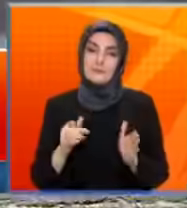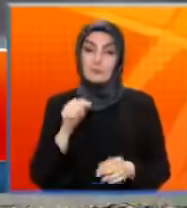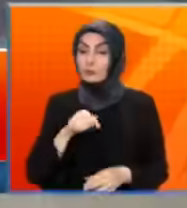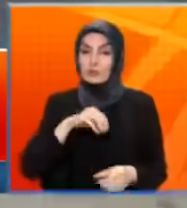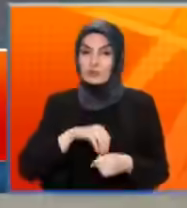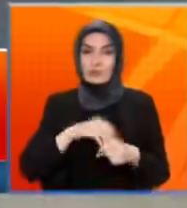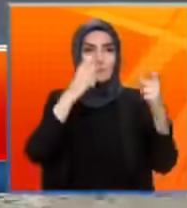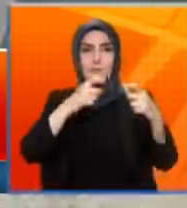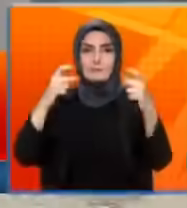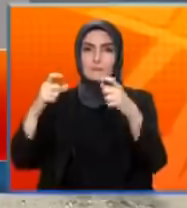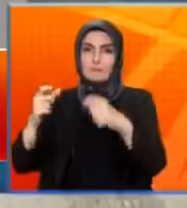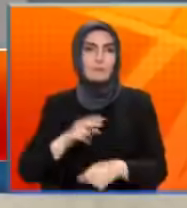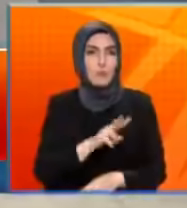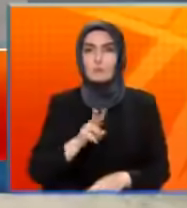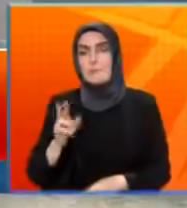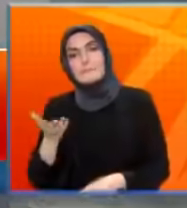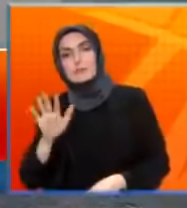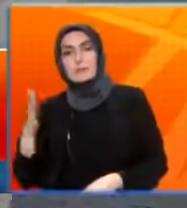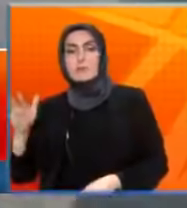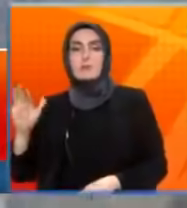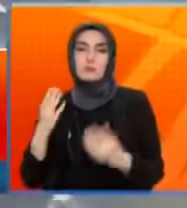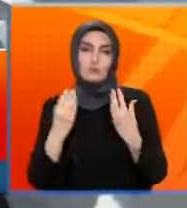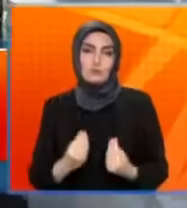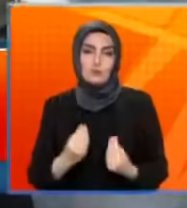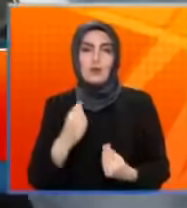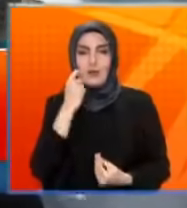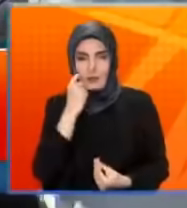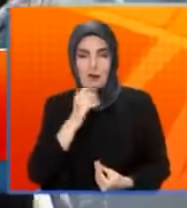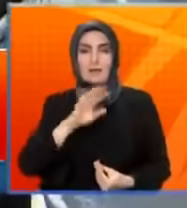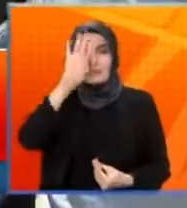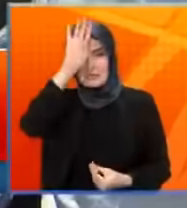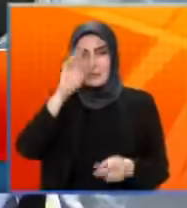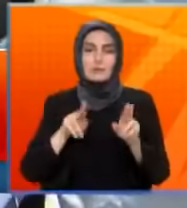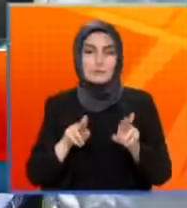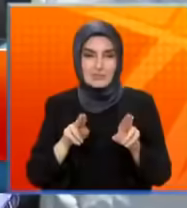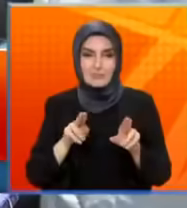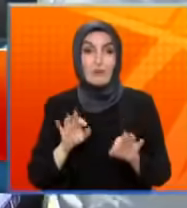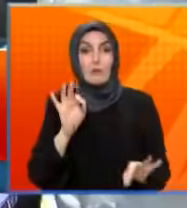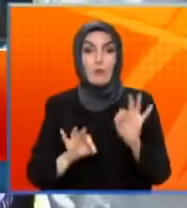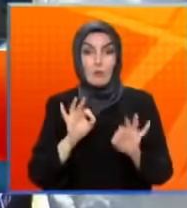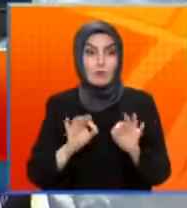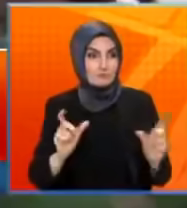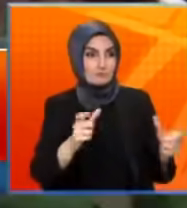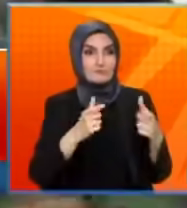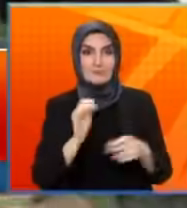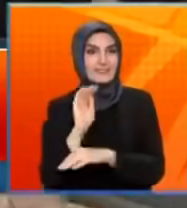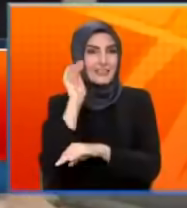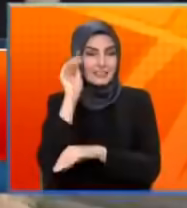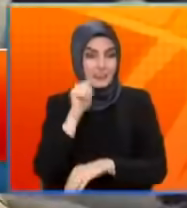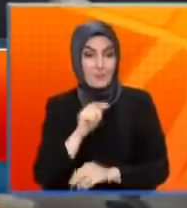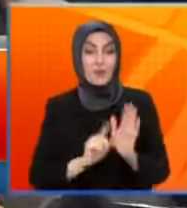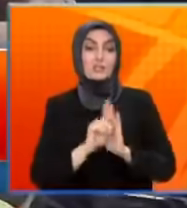İzlemeyecek Örneğin Ankara'da kontrolü yaşamın İstanbul İzmir gibi illere göre daha başarılı olduğu belirtiliyor bu durumda